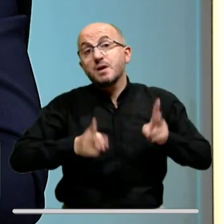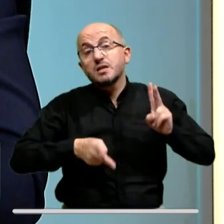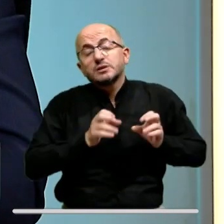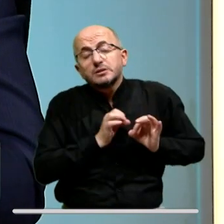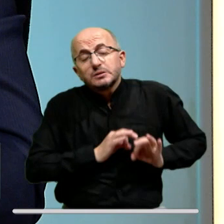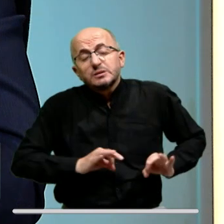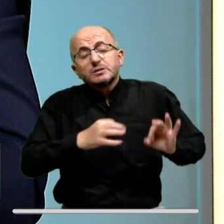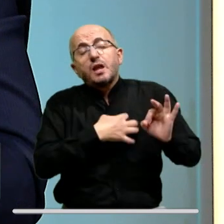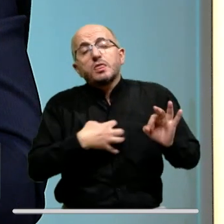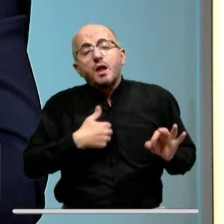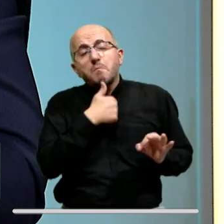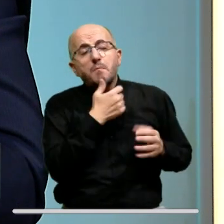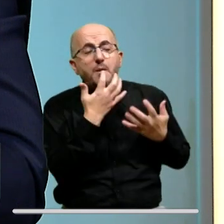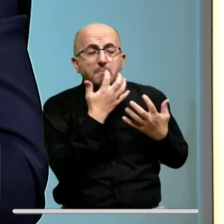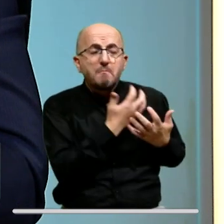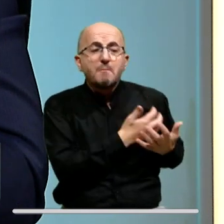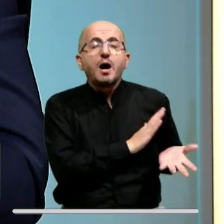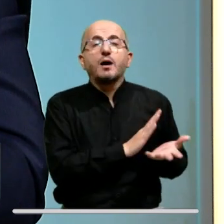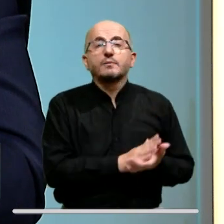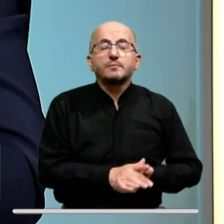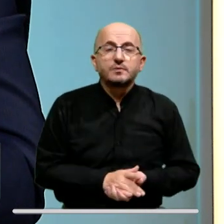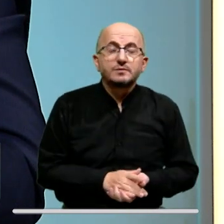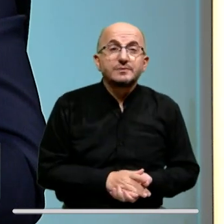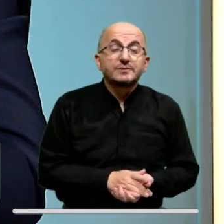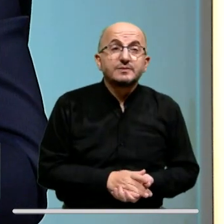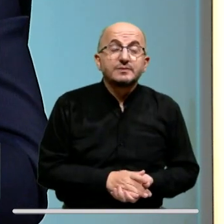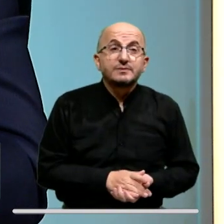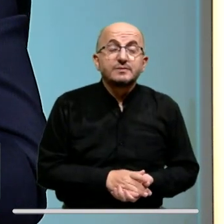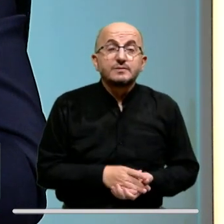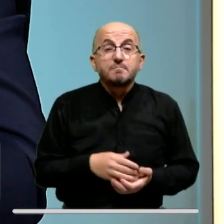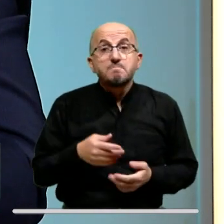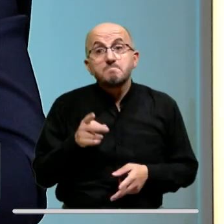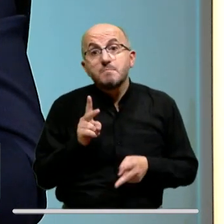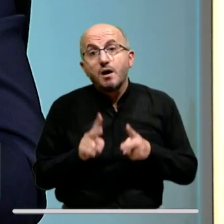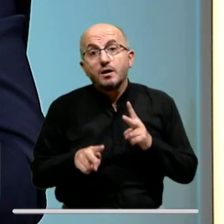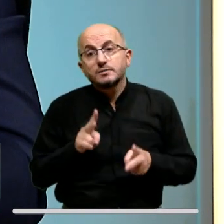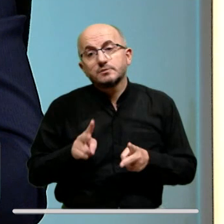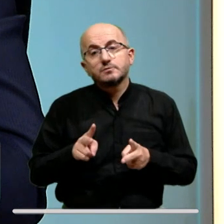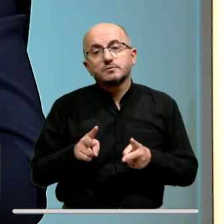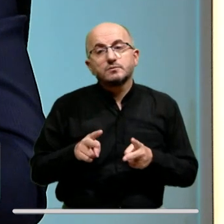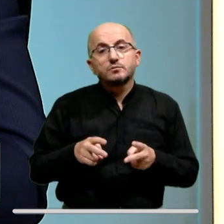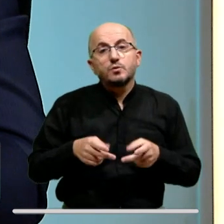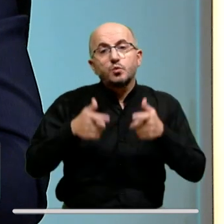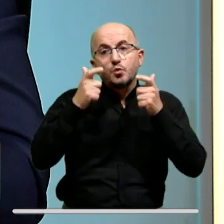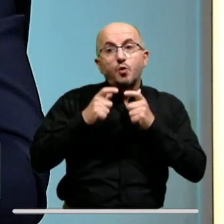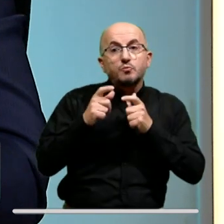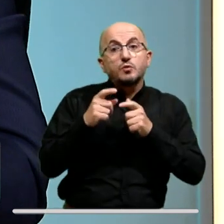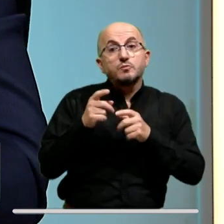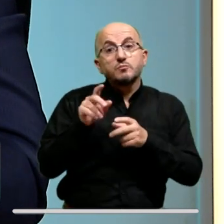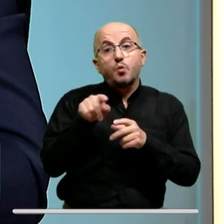hiç anneyle babayla ilgilenmiyor. İlgilenme diğer bazılarının üzerine kalıyor. Yük onların üzerine